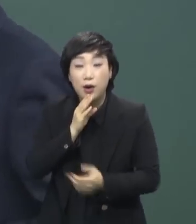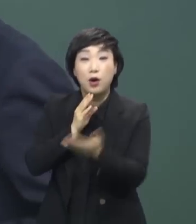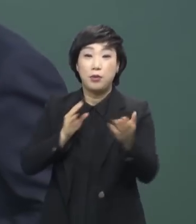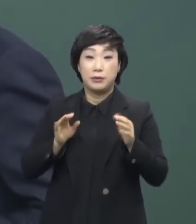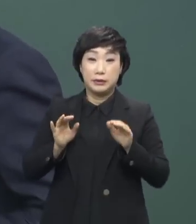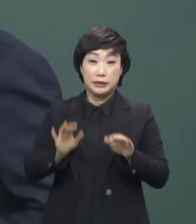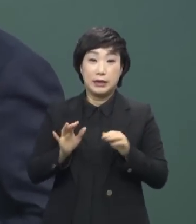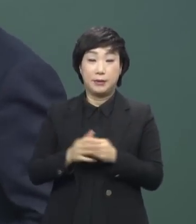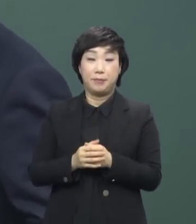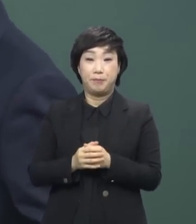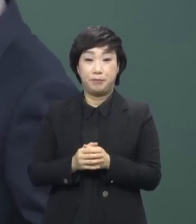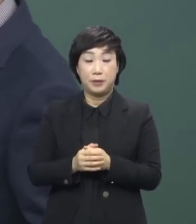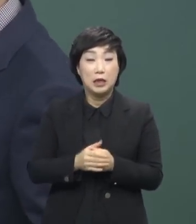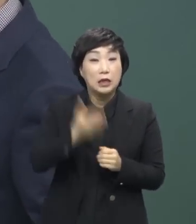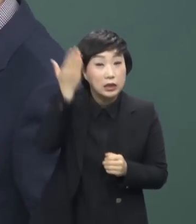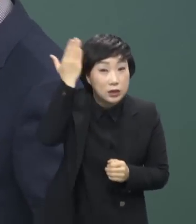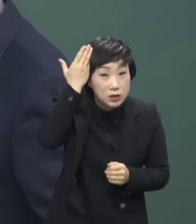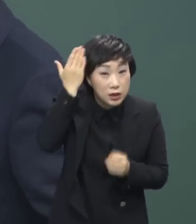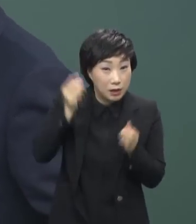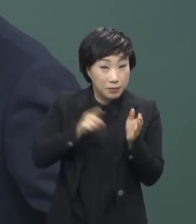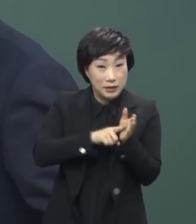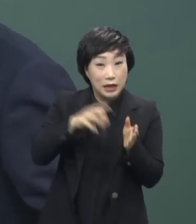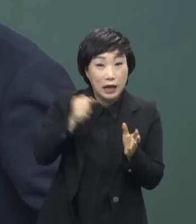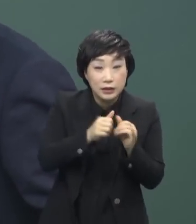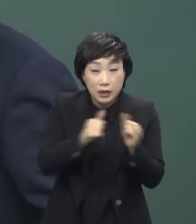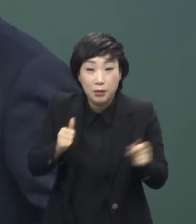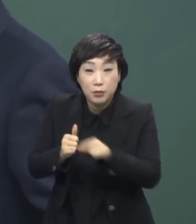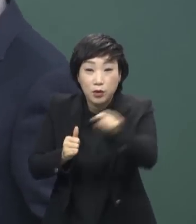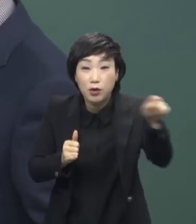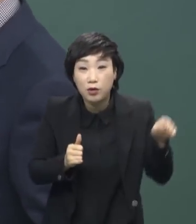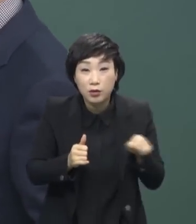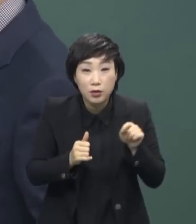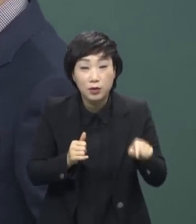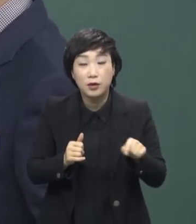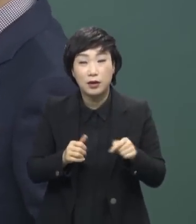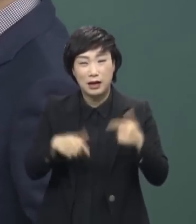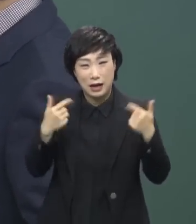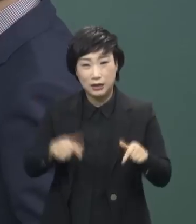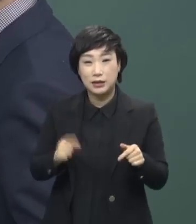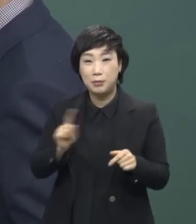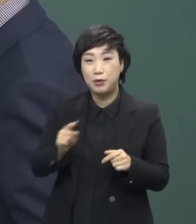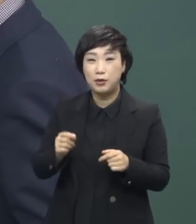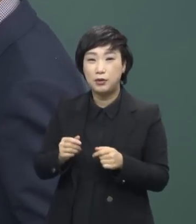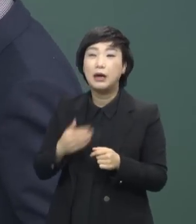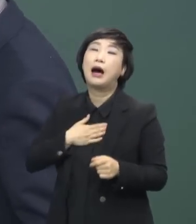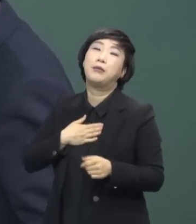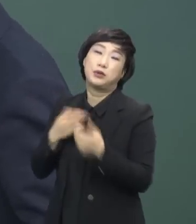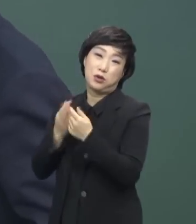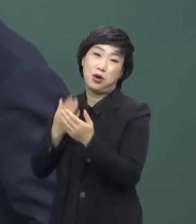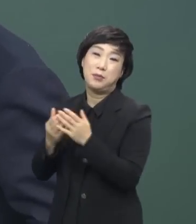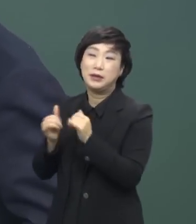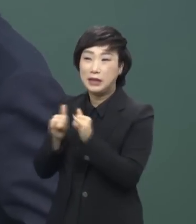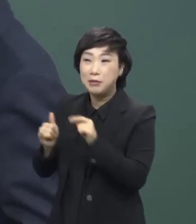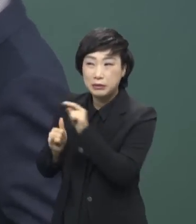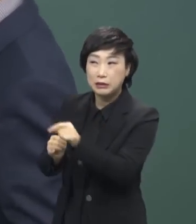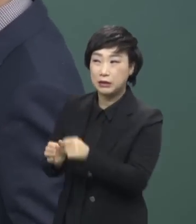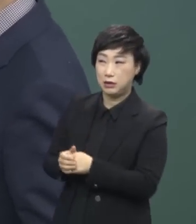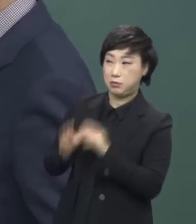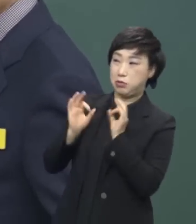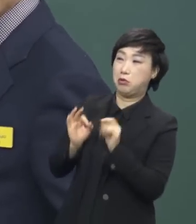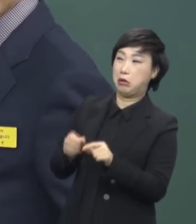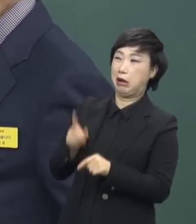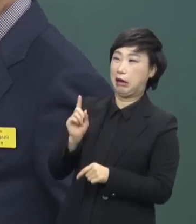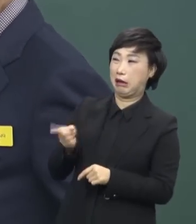그러니까 이 지식의 믿음을 가진 사람들이 항상 이 정적인 믿음을 가진